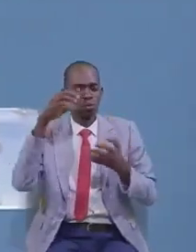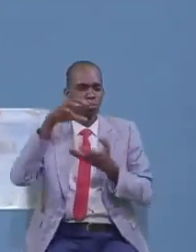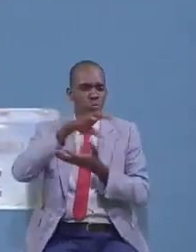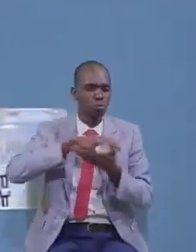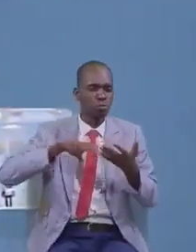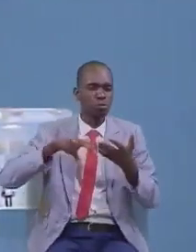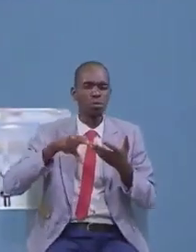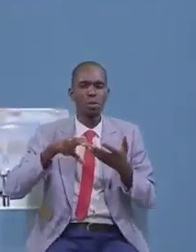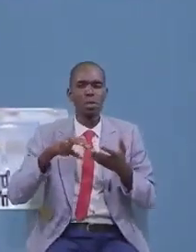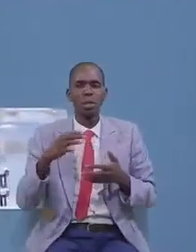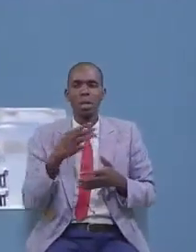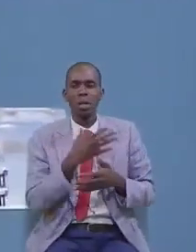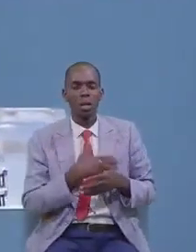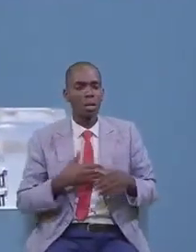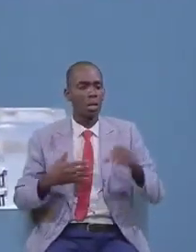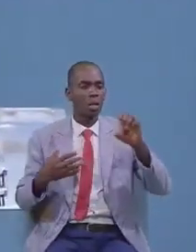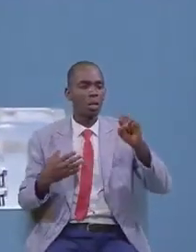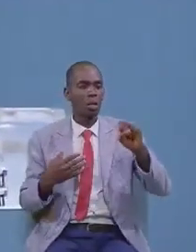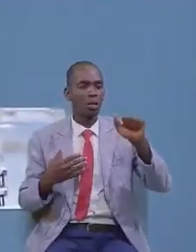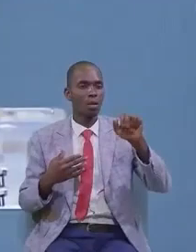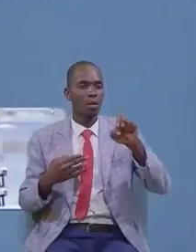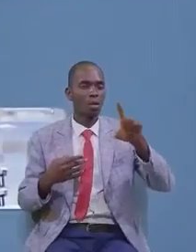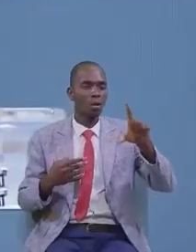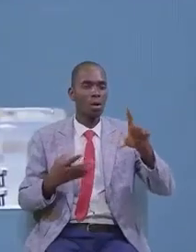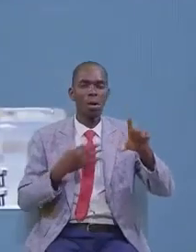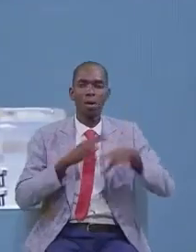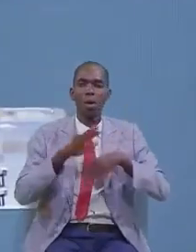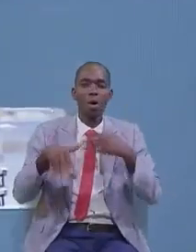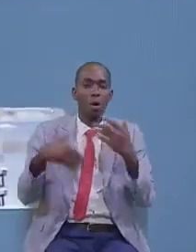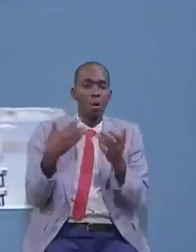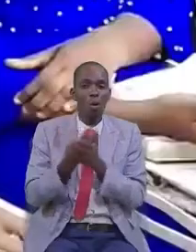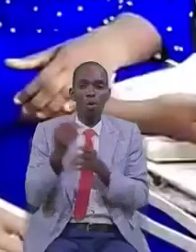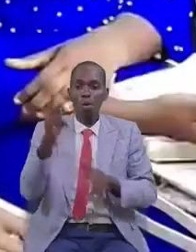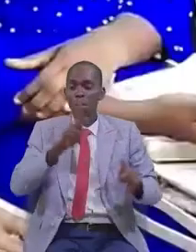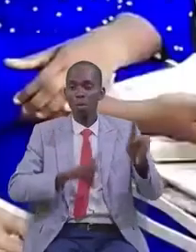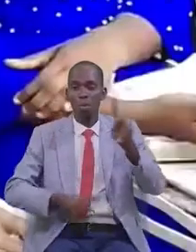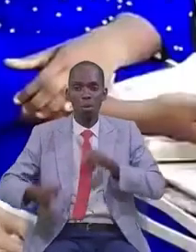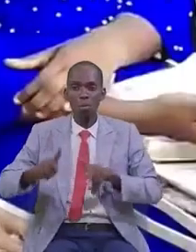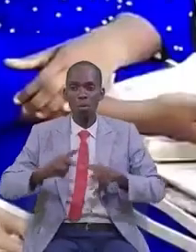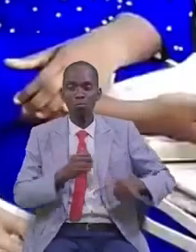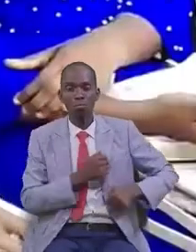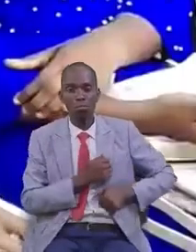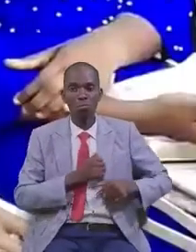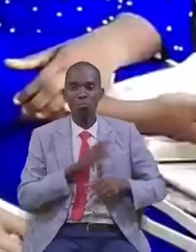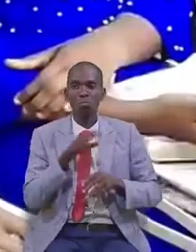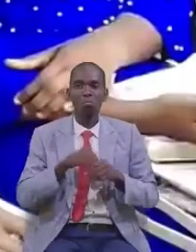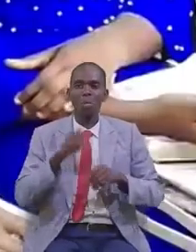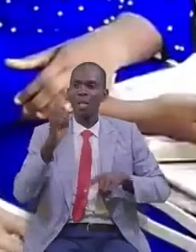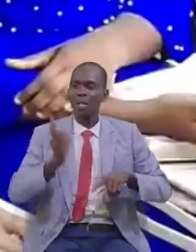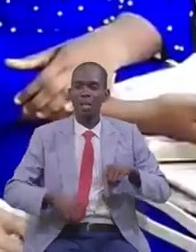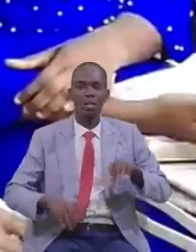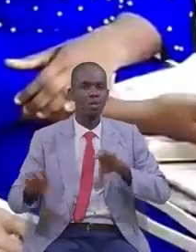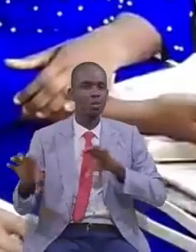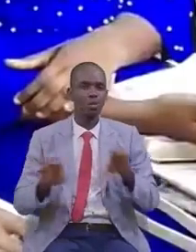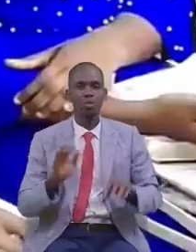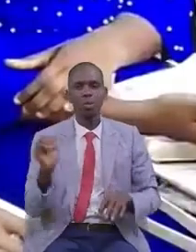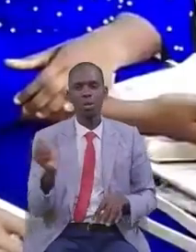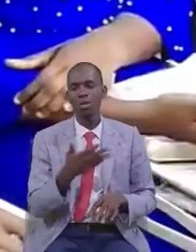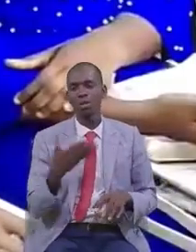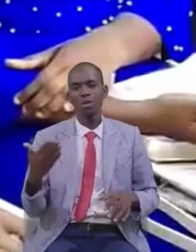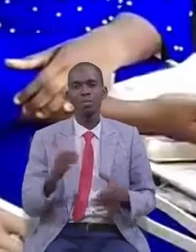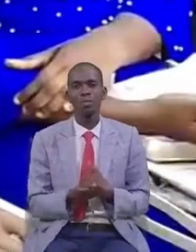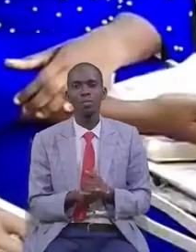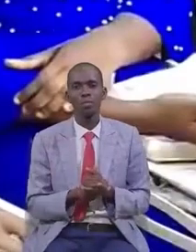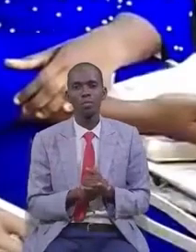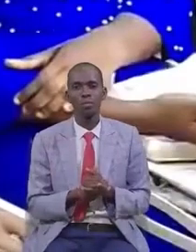ఉన్నారు. Saul and all the people could not do anything. సౌలు గాని ప్రజలు గాని ఏమీ చేయలేని స్థితిలో ఉన్నారు.